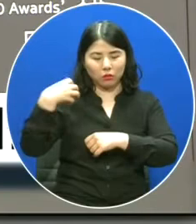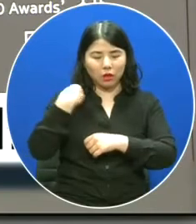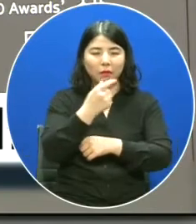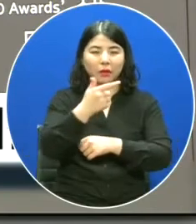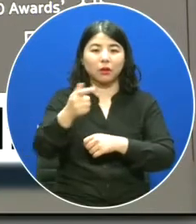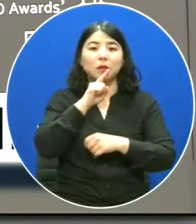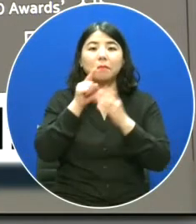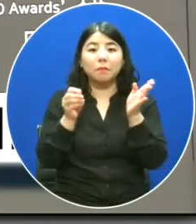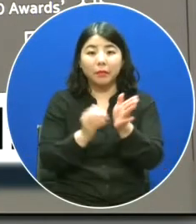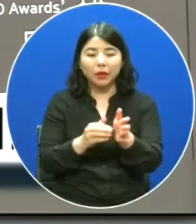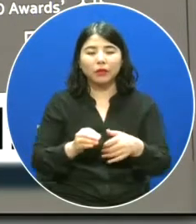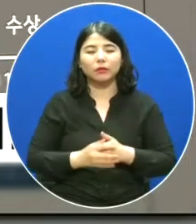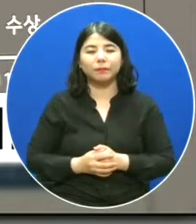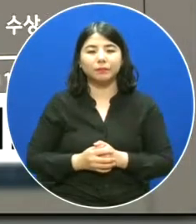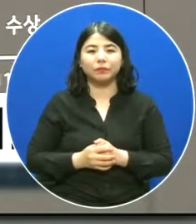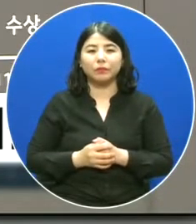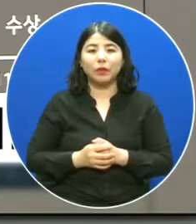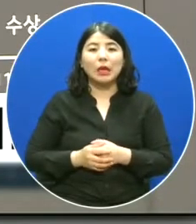역할을 할 것이라고 합니다.